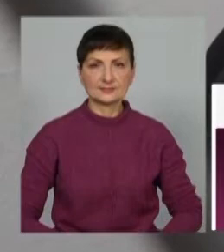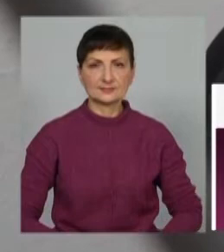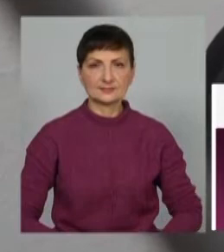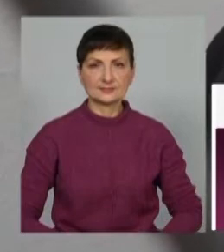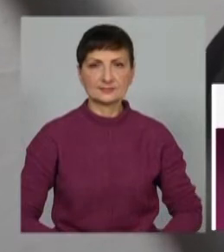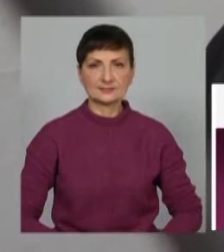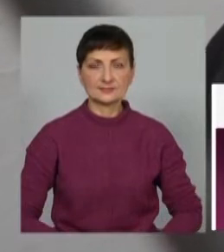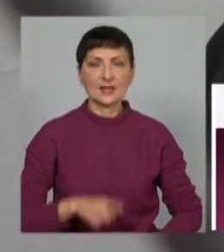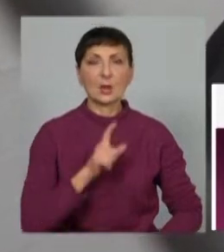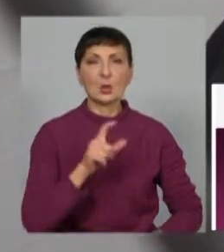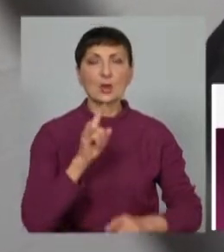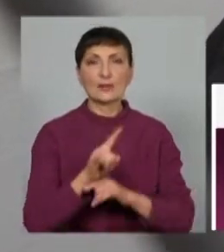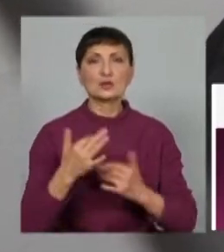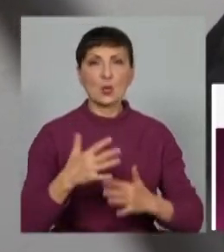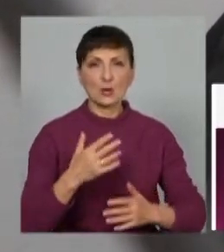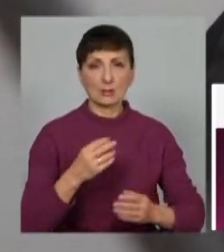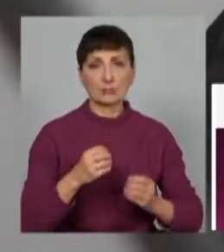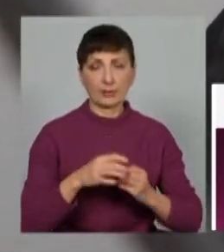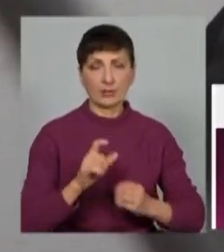человек 15